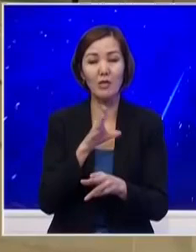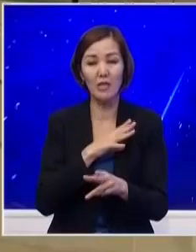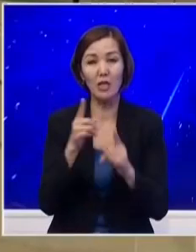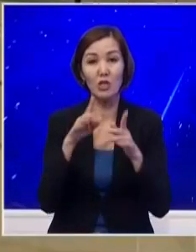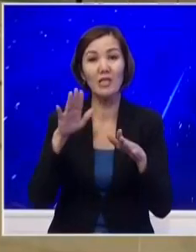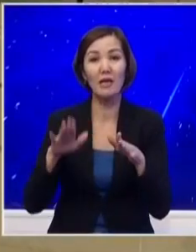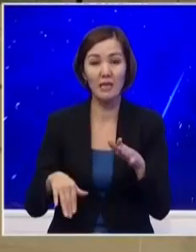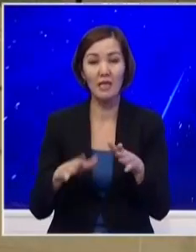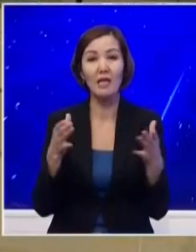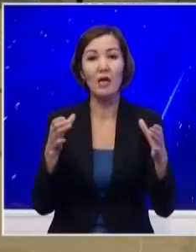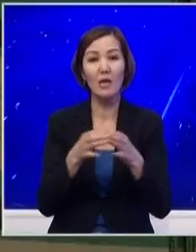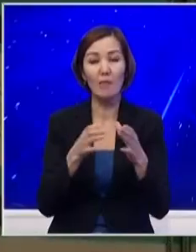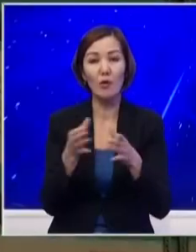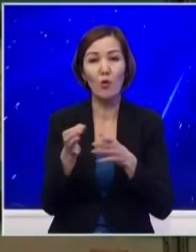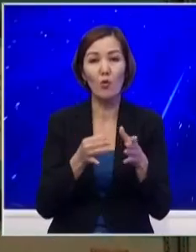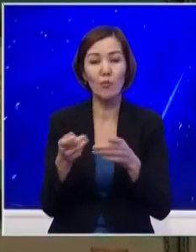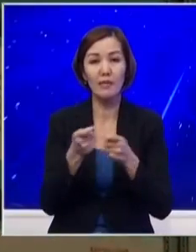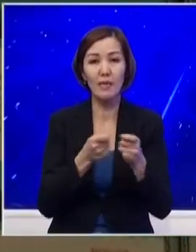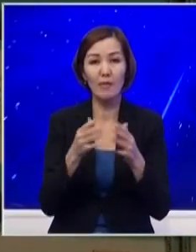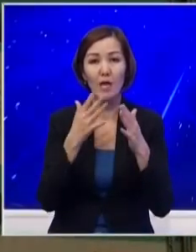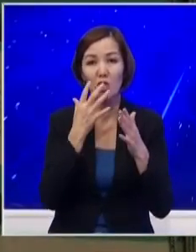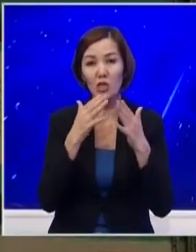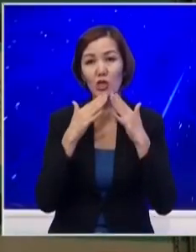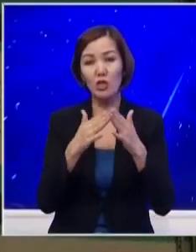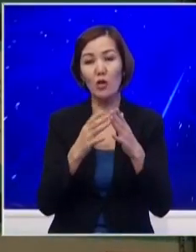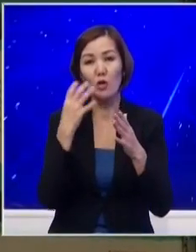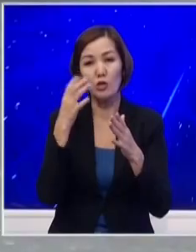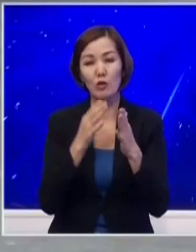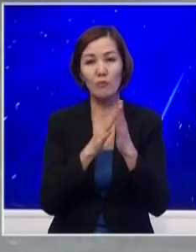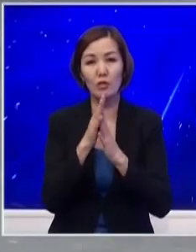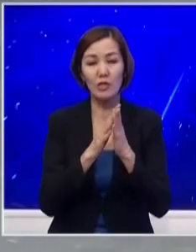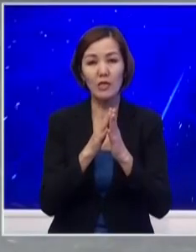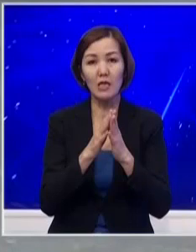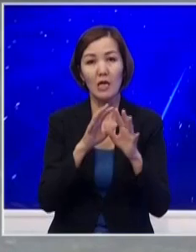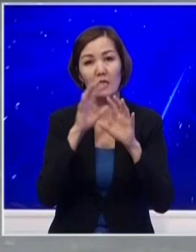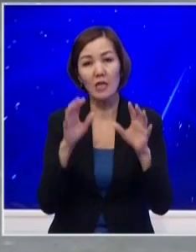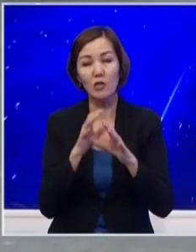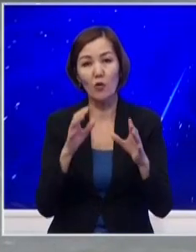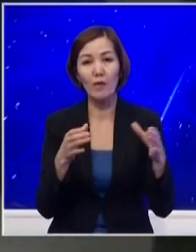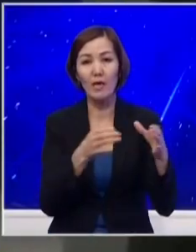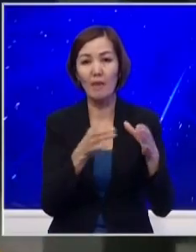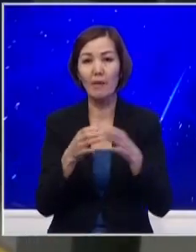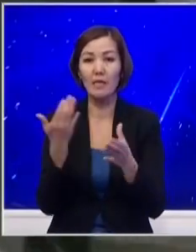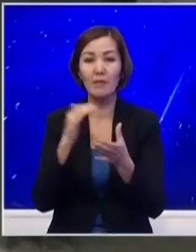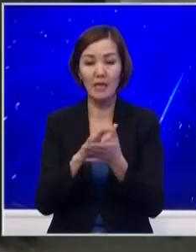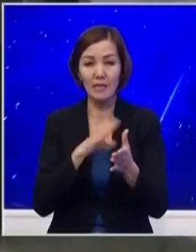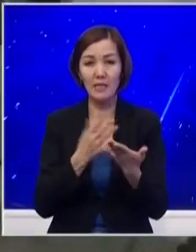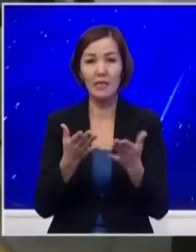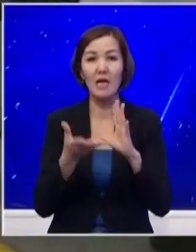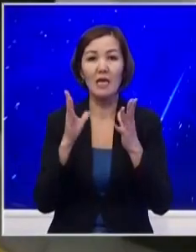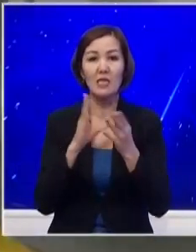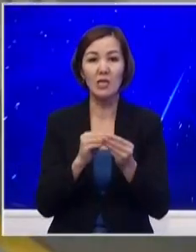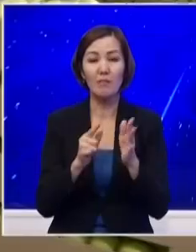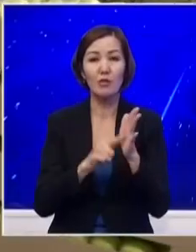соң Нидерланд өкілдерін облыс аумағындағы жылыжайлар мен жеміс-жидек өсіру, сақтау мен айналысатын компаниялармен таныстырды. Жалпы